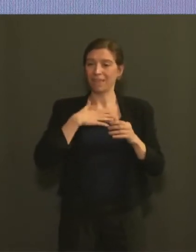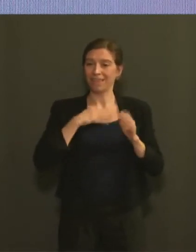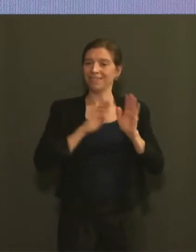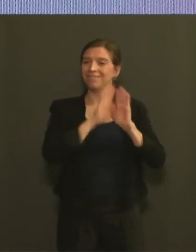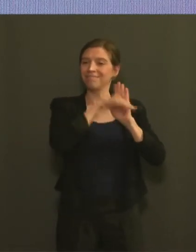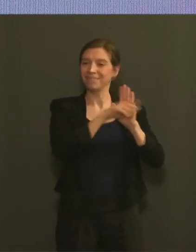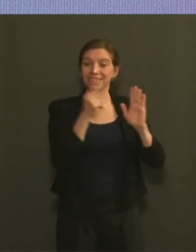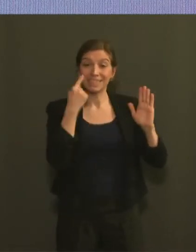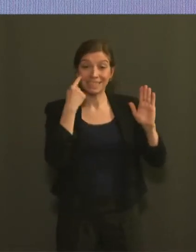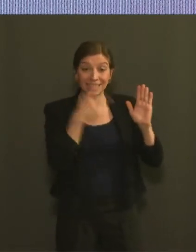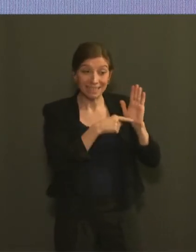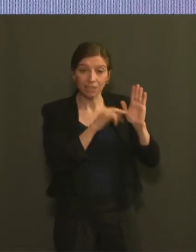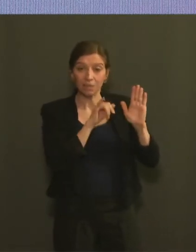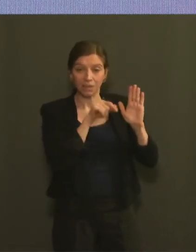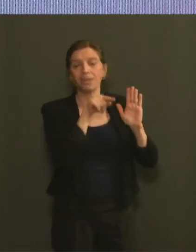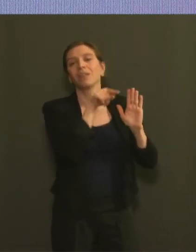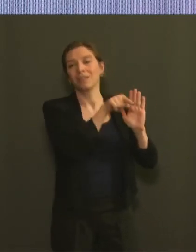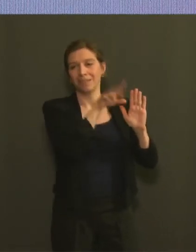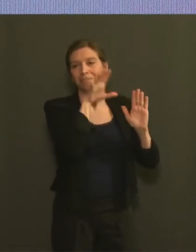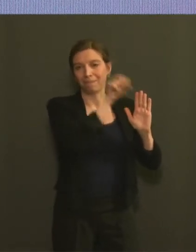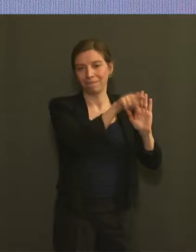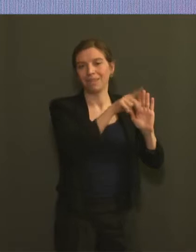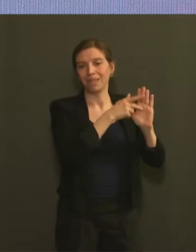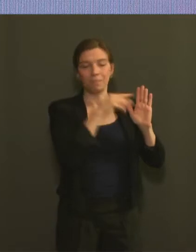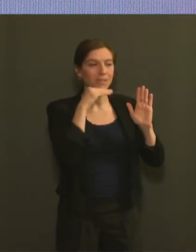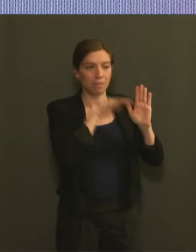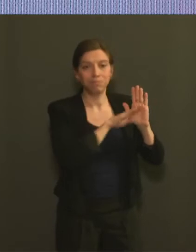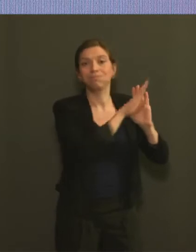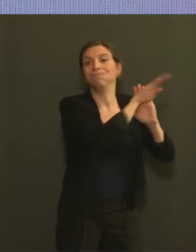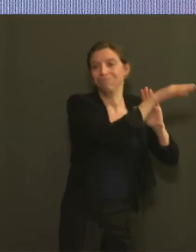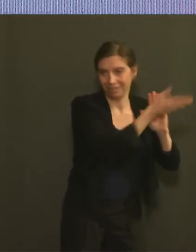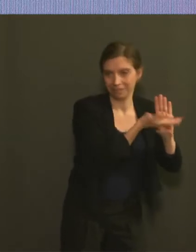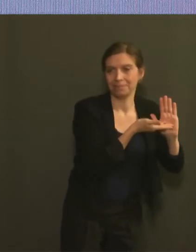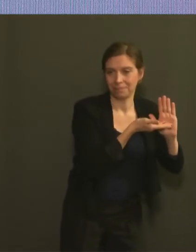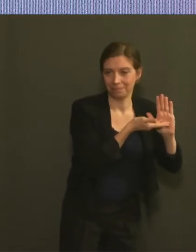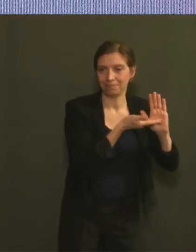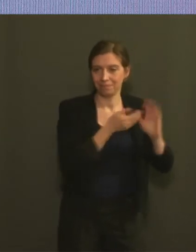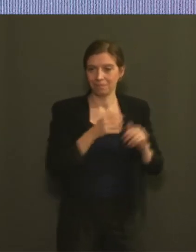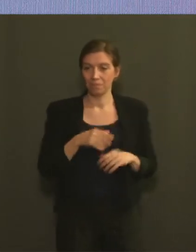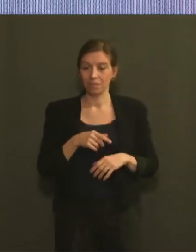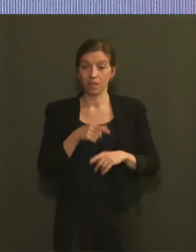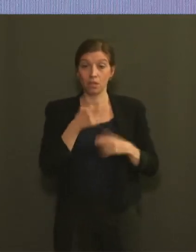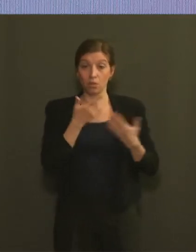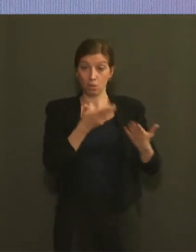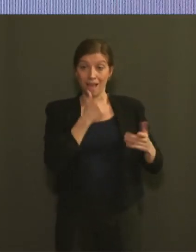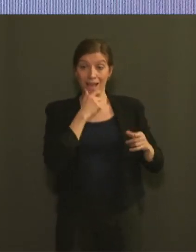frénétique urnes y rock des années 90 au hand rowland